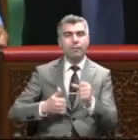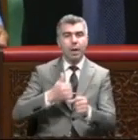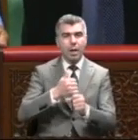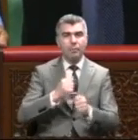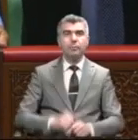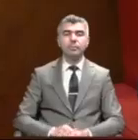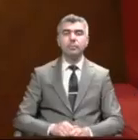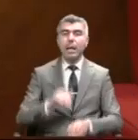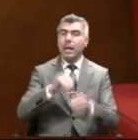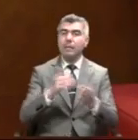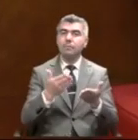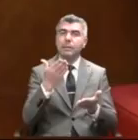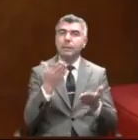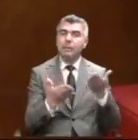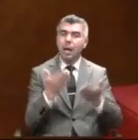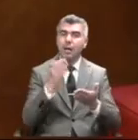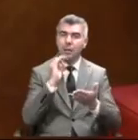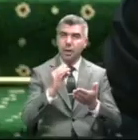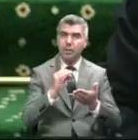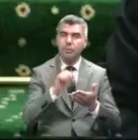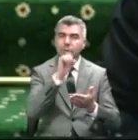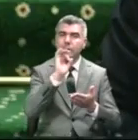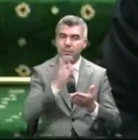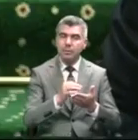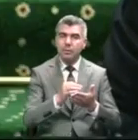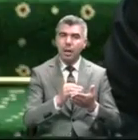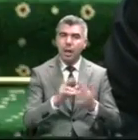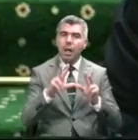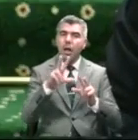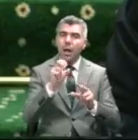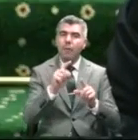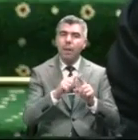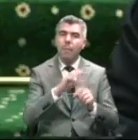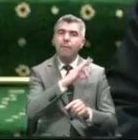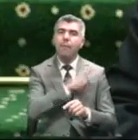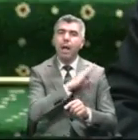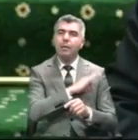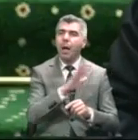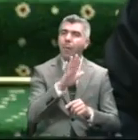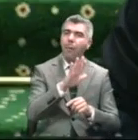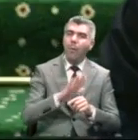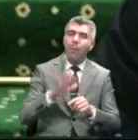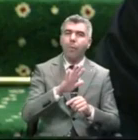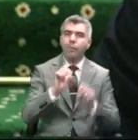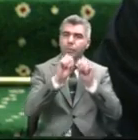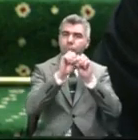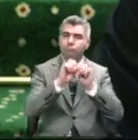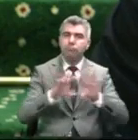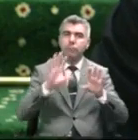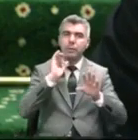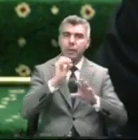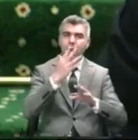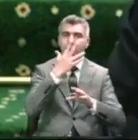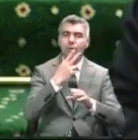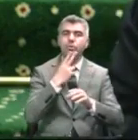الفريق الاستقلالي يرغب في تعميم الفائده على الشعب المغربي بصفه